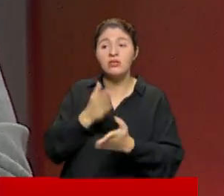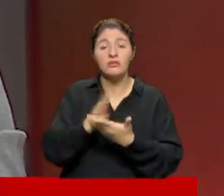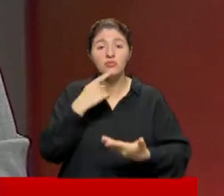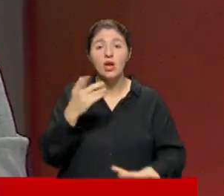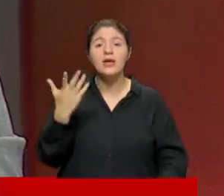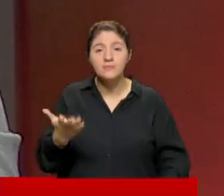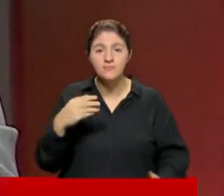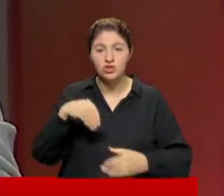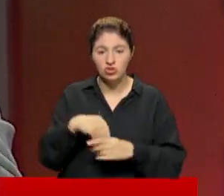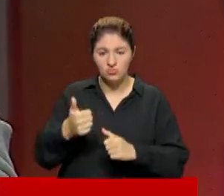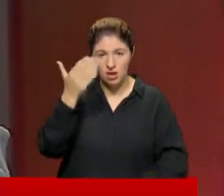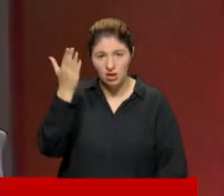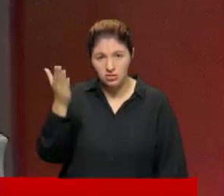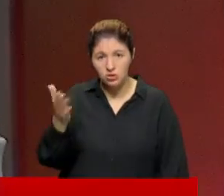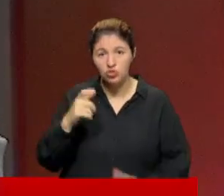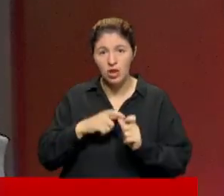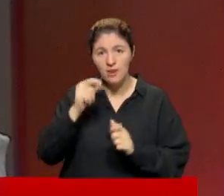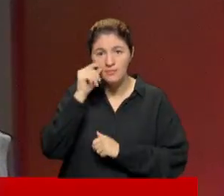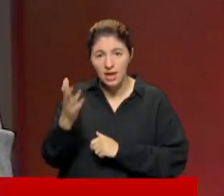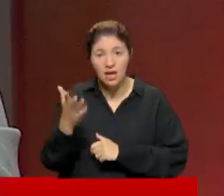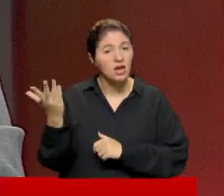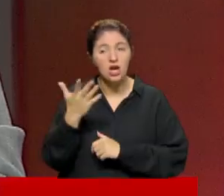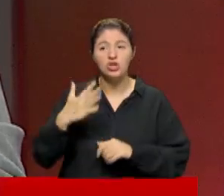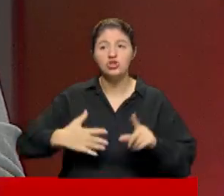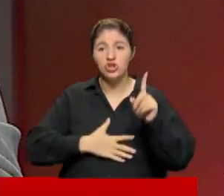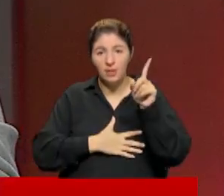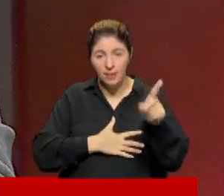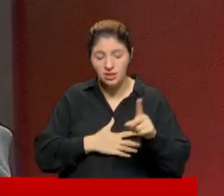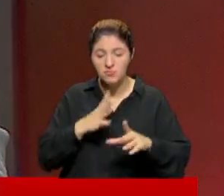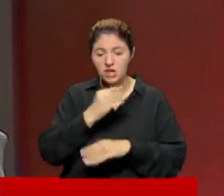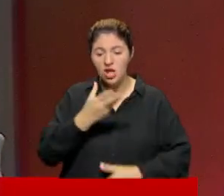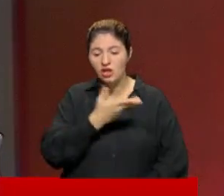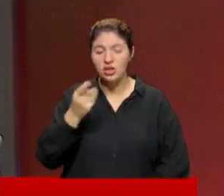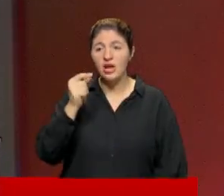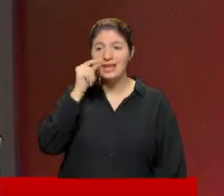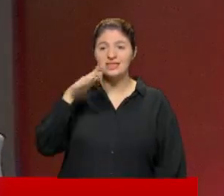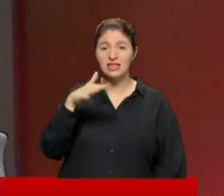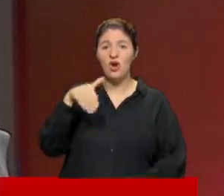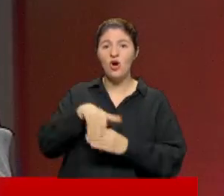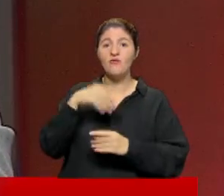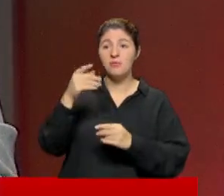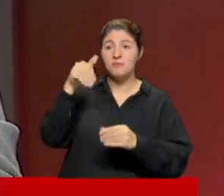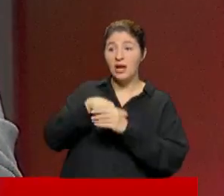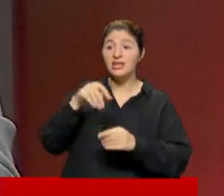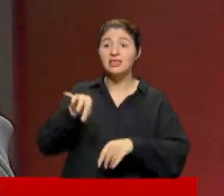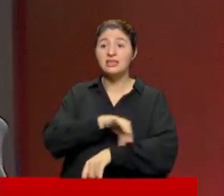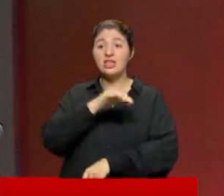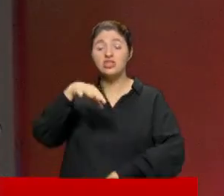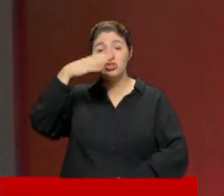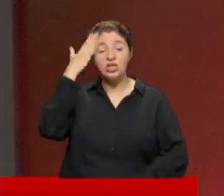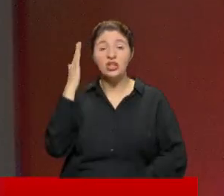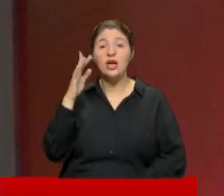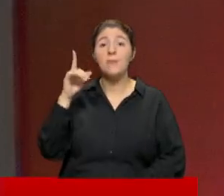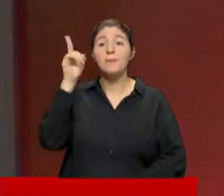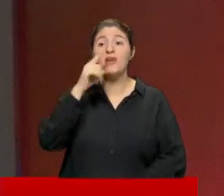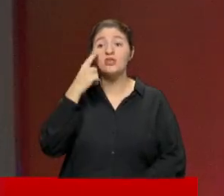Süleyman Soylu Cumhuriyet Halk Partisi'ni milyonlarca insanın oy verdiği Bir partiyi Sarı Saçlı Mavi Gözlü Dev